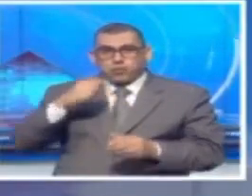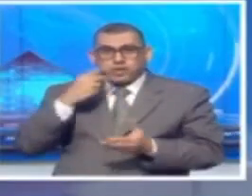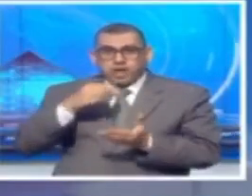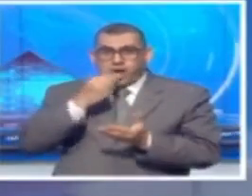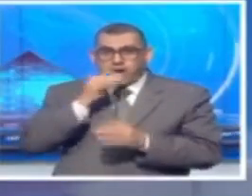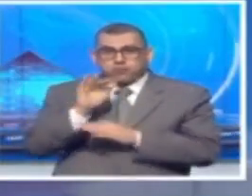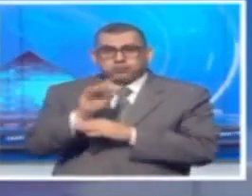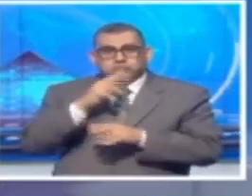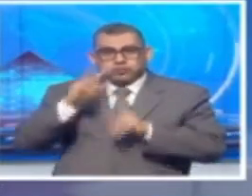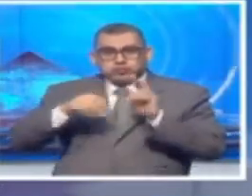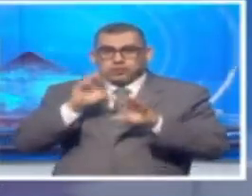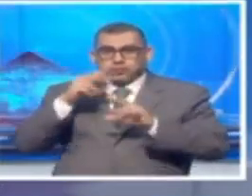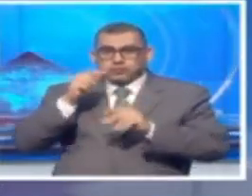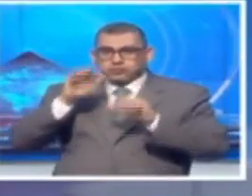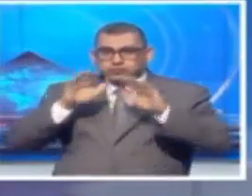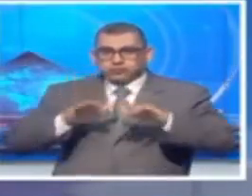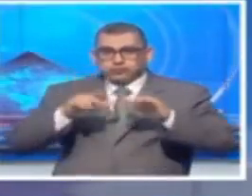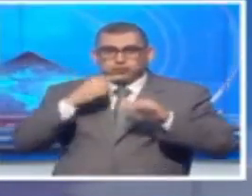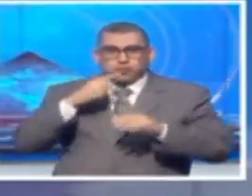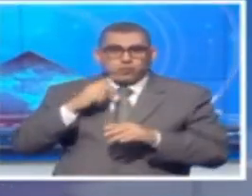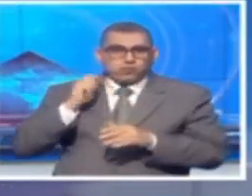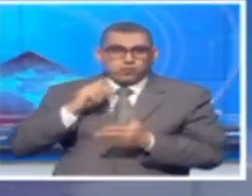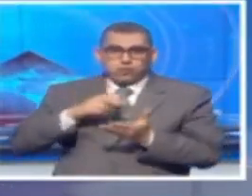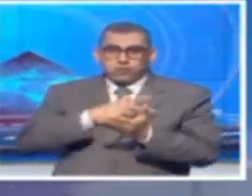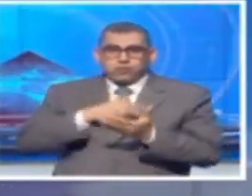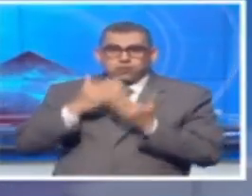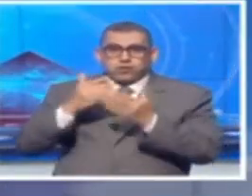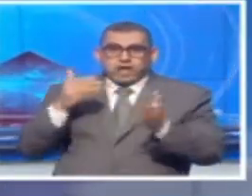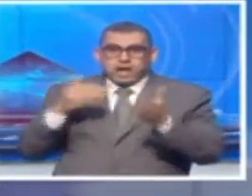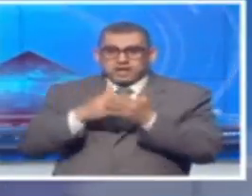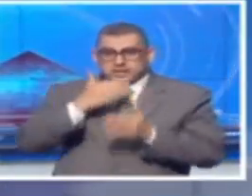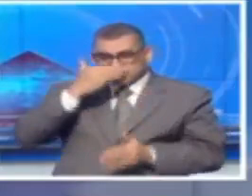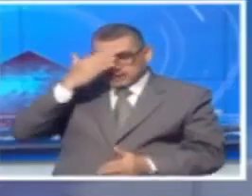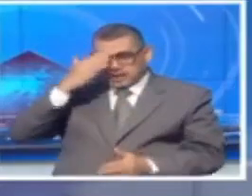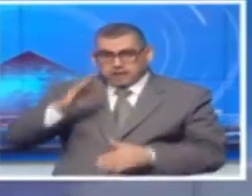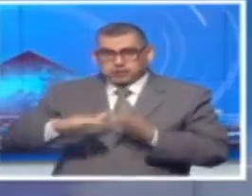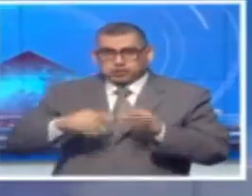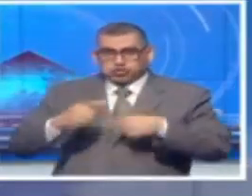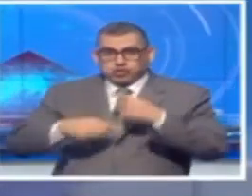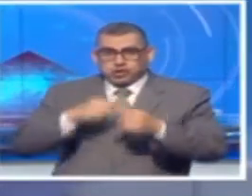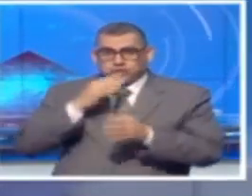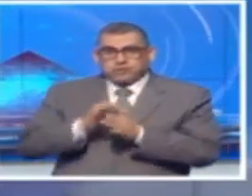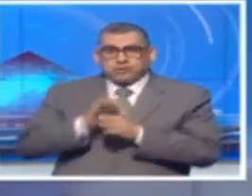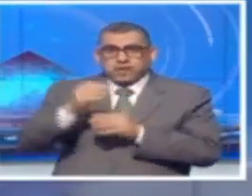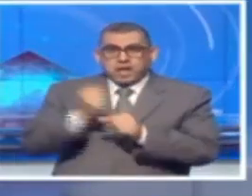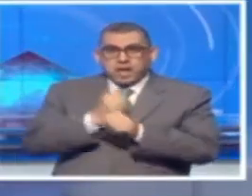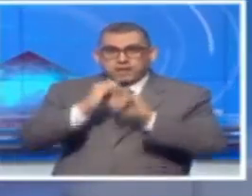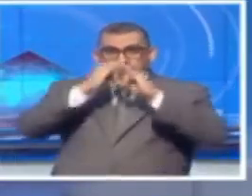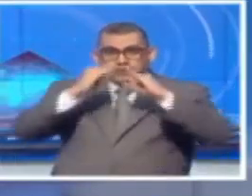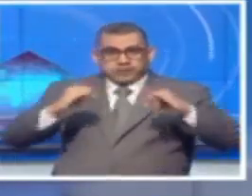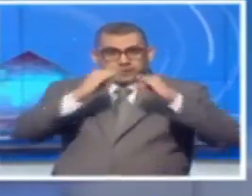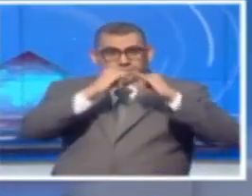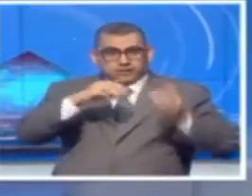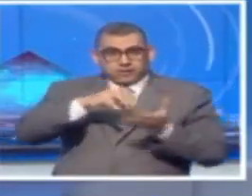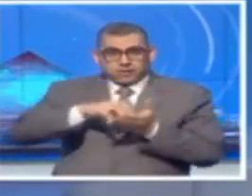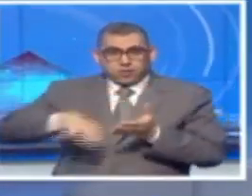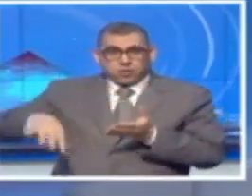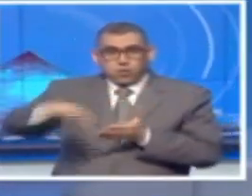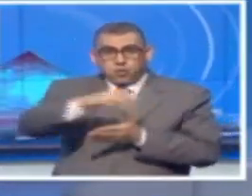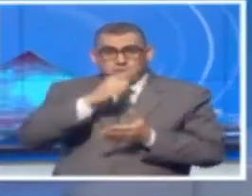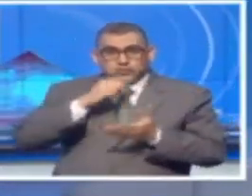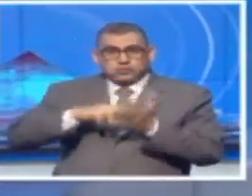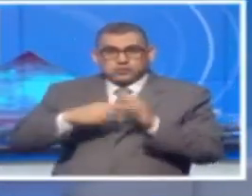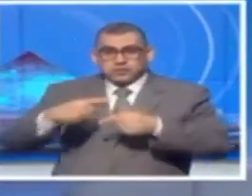السلع الأساسية للمواطنين بأسعار مخفضة حتى نهاية العام، ومد فترة عمل الشوادر والتنسيق مع